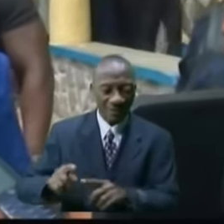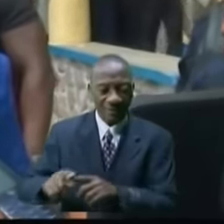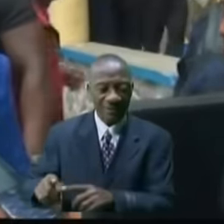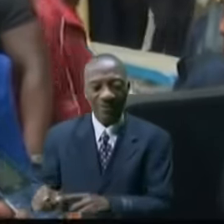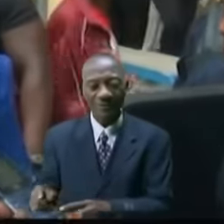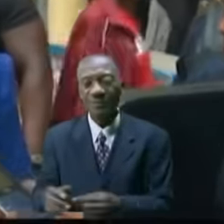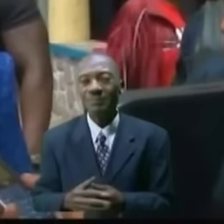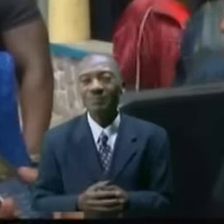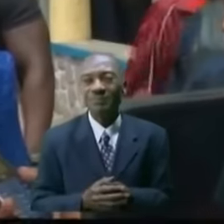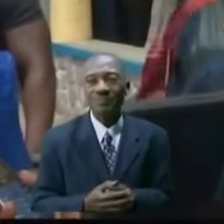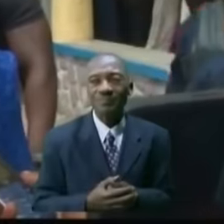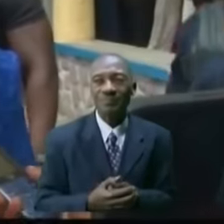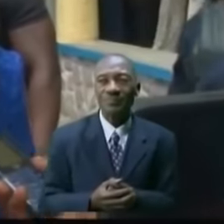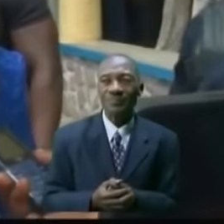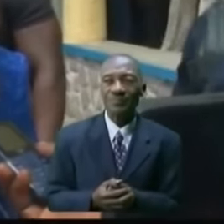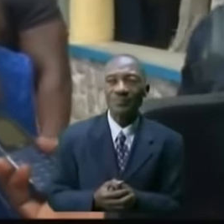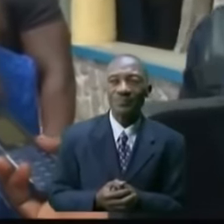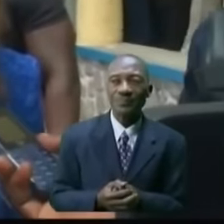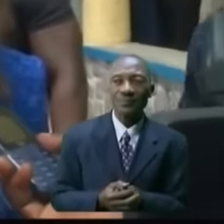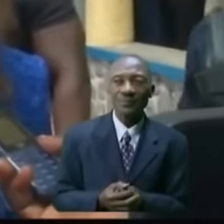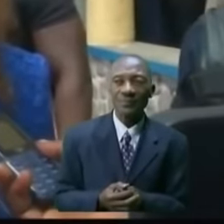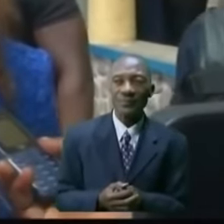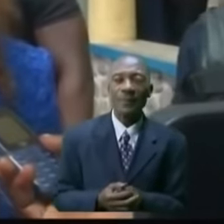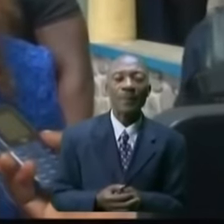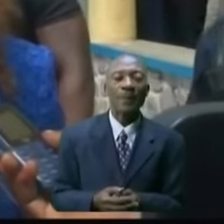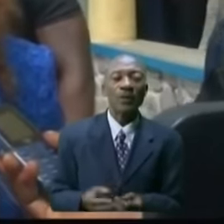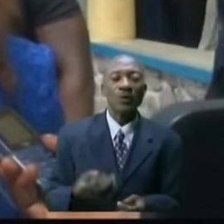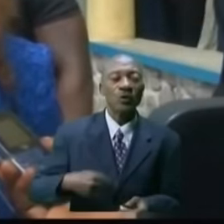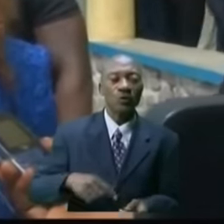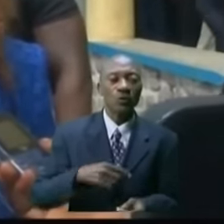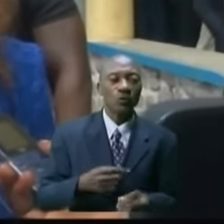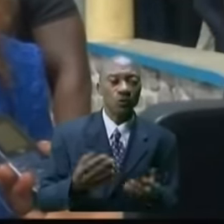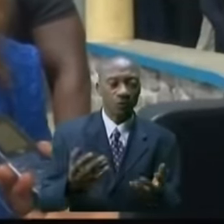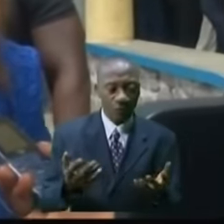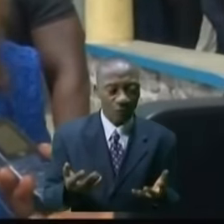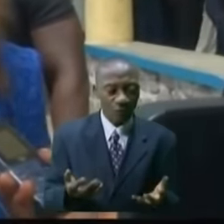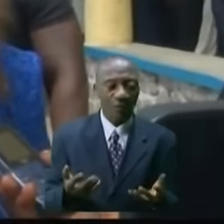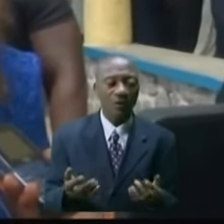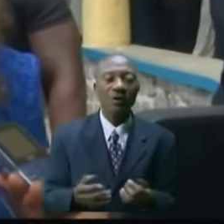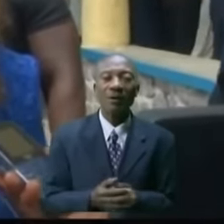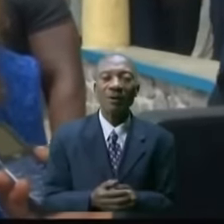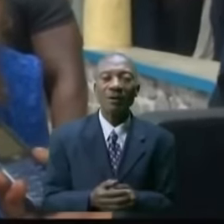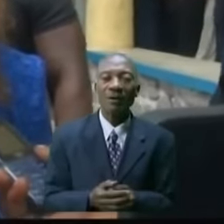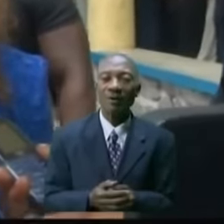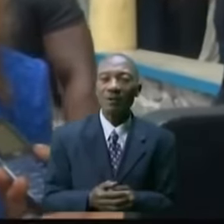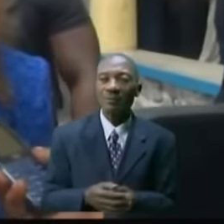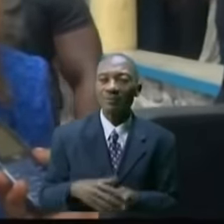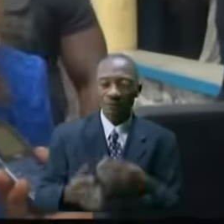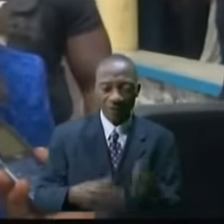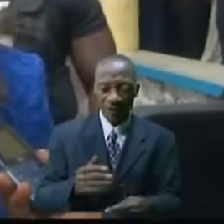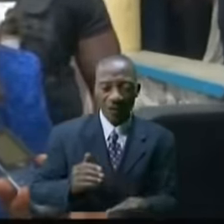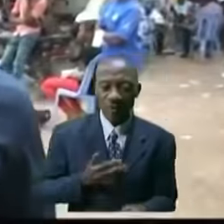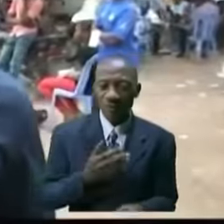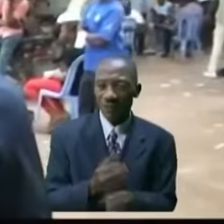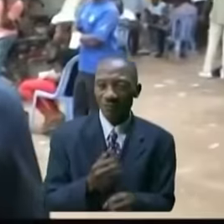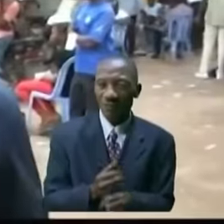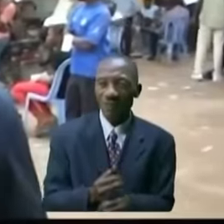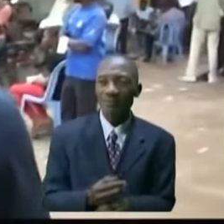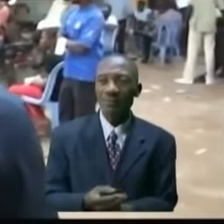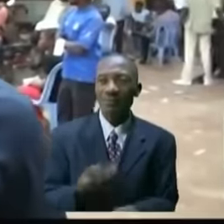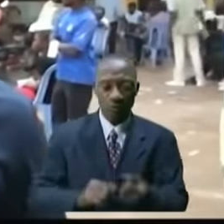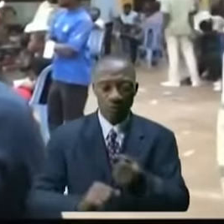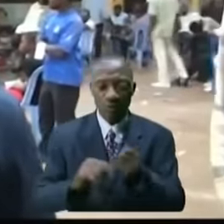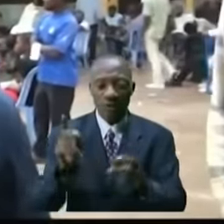pas à vous en dire plus. Nous voulons ici consolider les acquis pour un président qui nous a redonné la dignité d'être congolaise. Beaucoup de